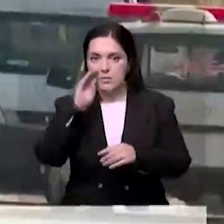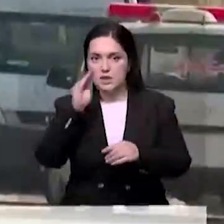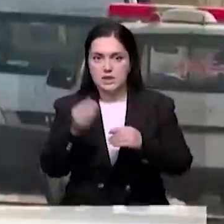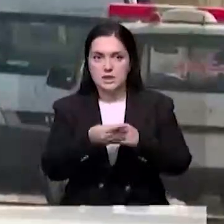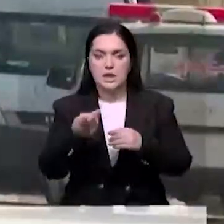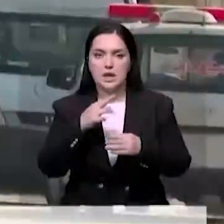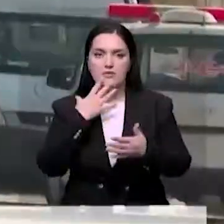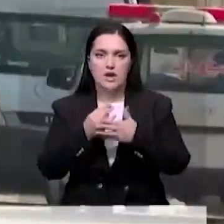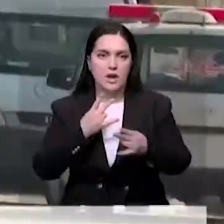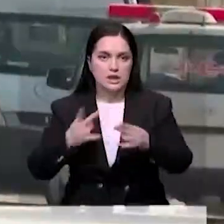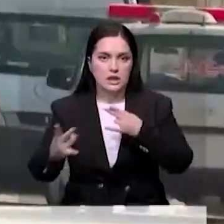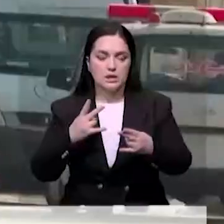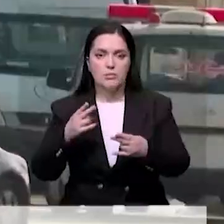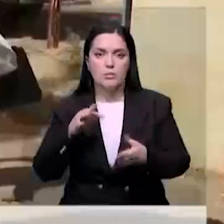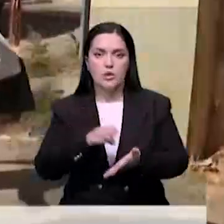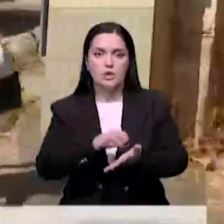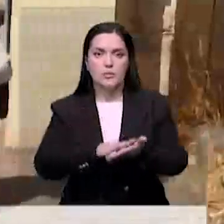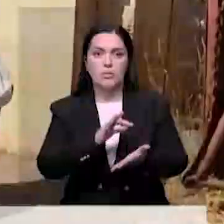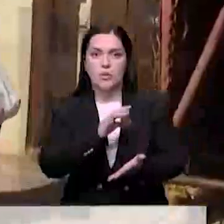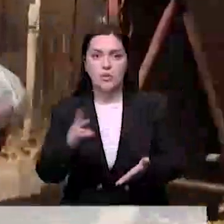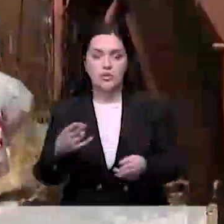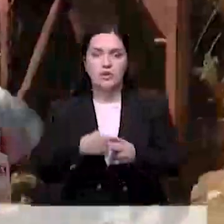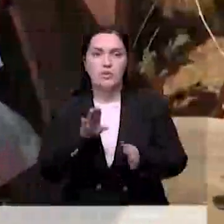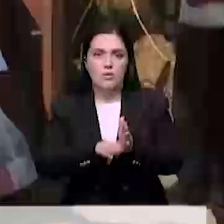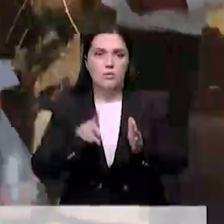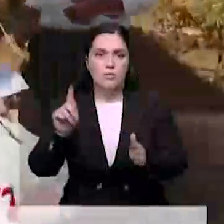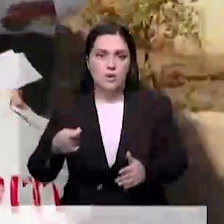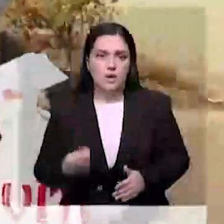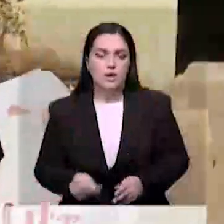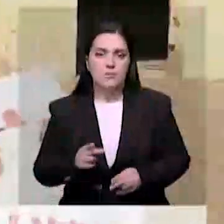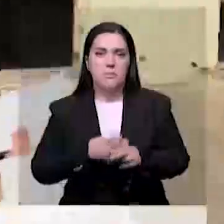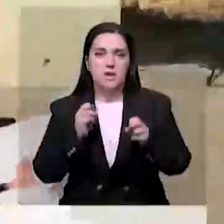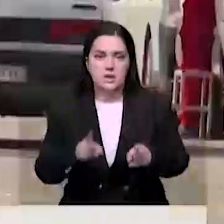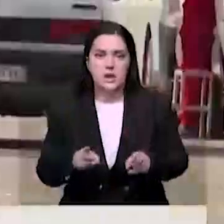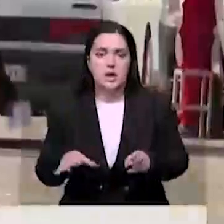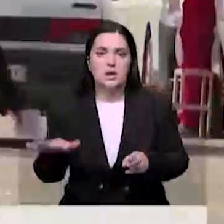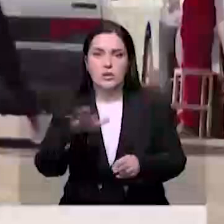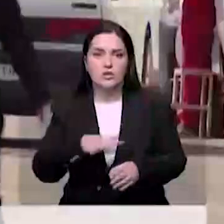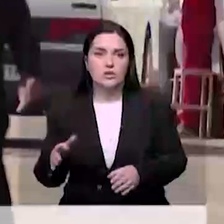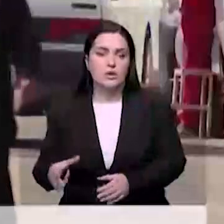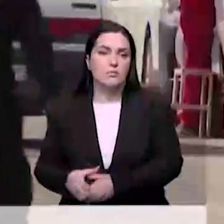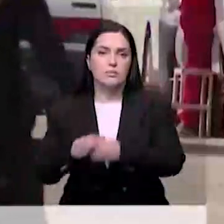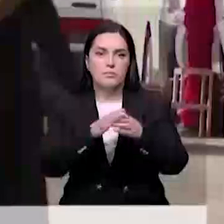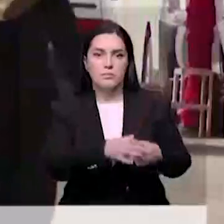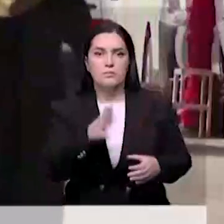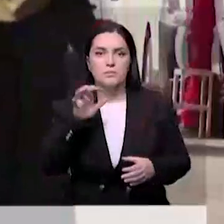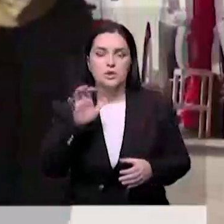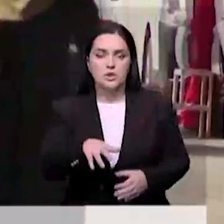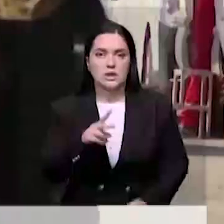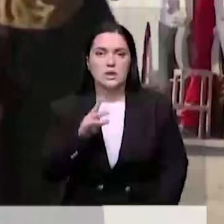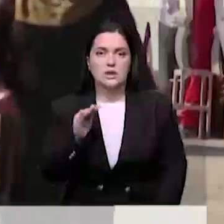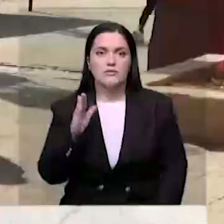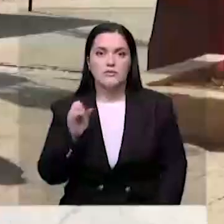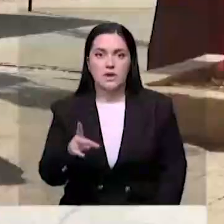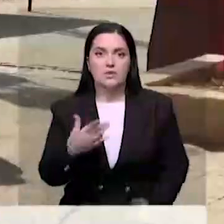качестве прикрытия для своих атак. По данным ООН, в результате эскалации конфликта в более безопасные районы переехали 500 000 жителей